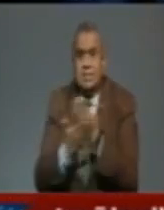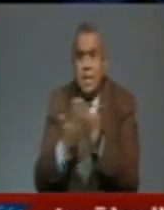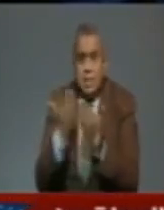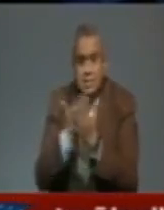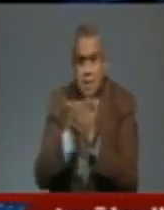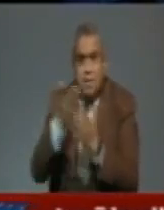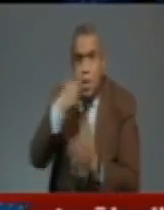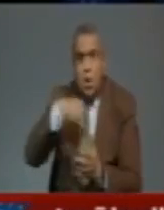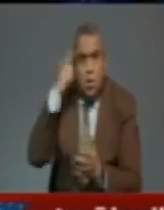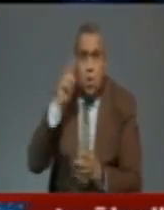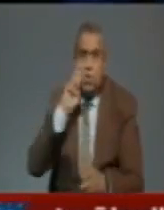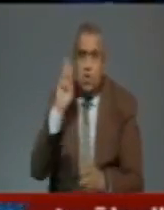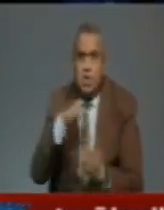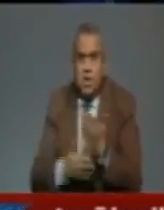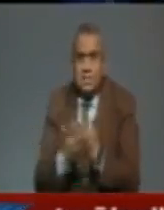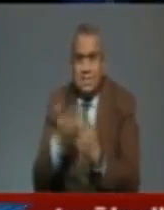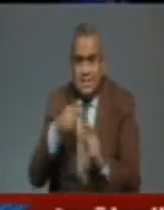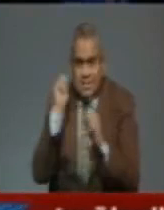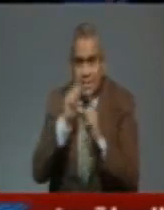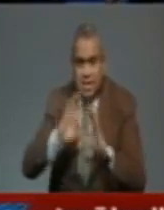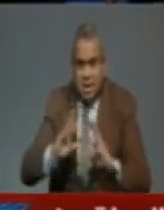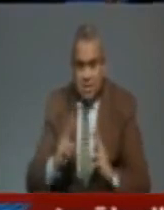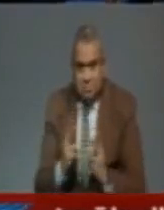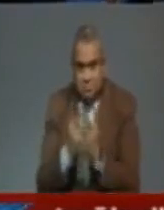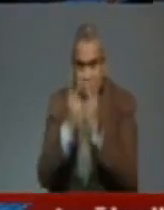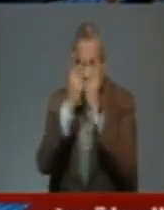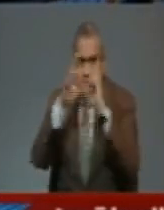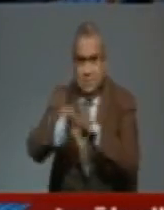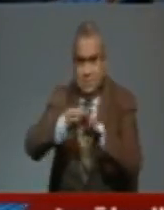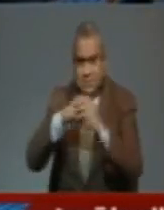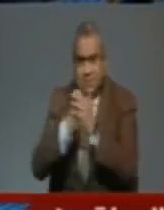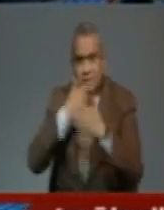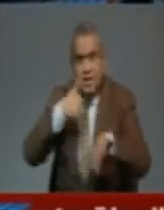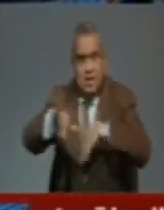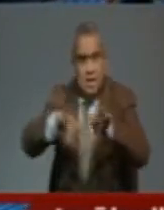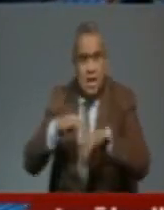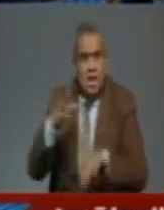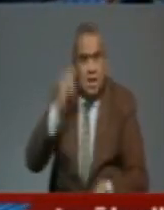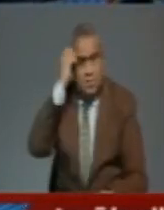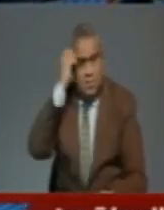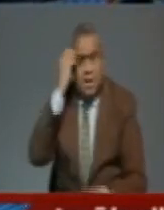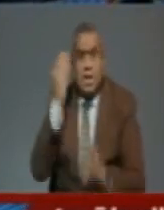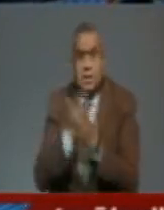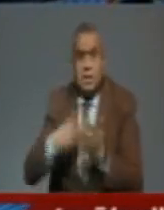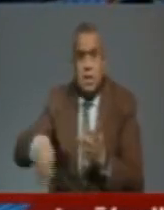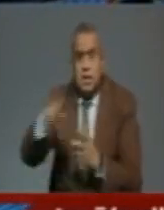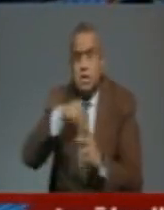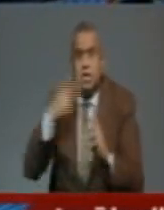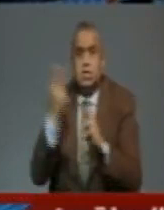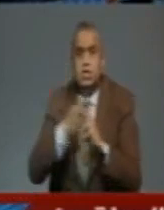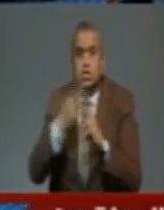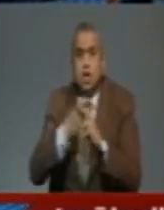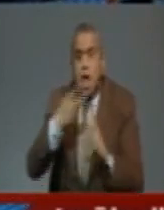فيها إن في محاور بتخلق أخرى، ومن حق الناس كلها إنها تطور وتستفيد من